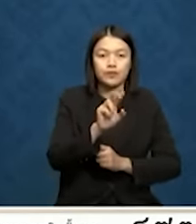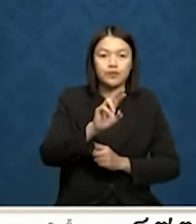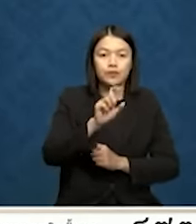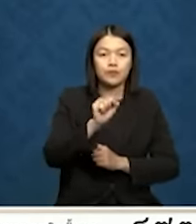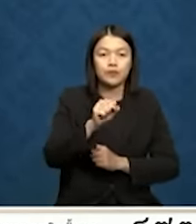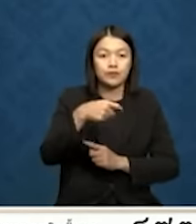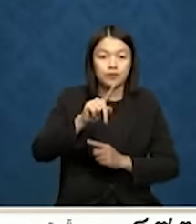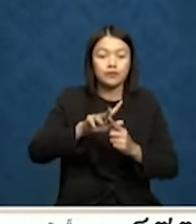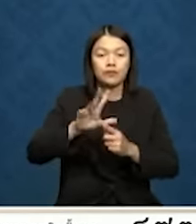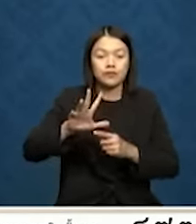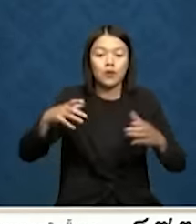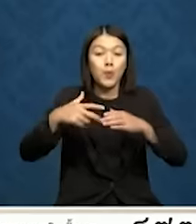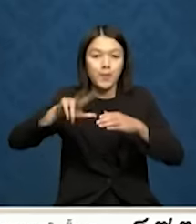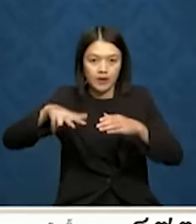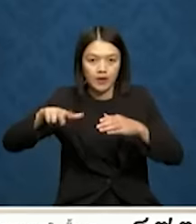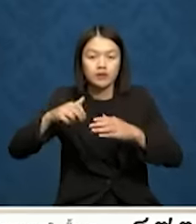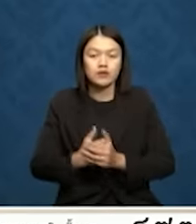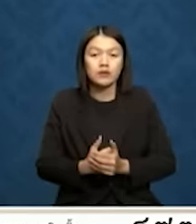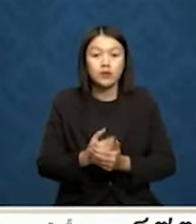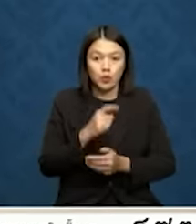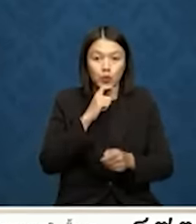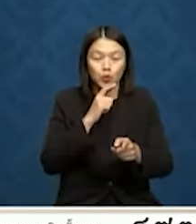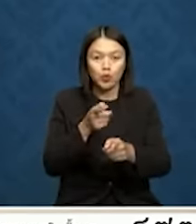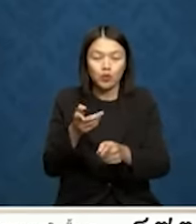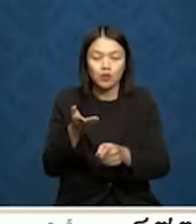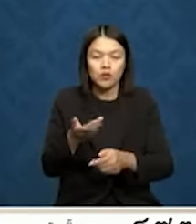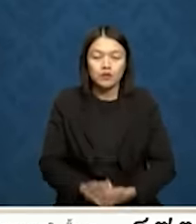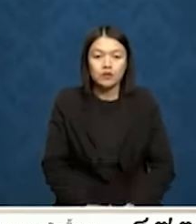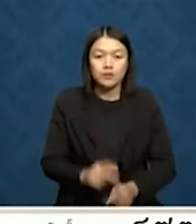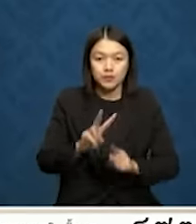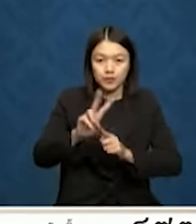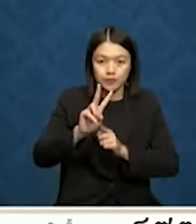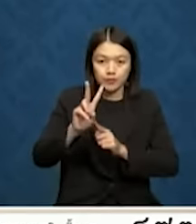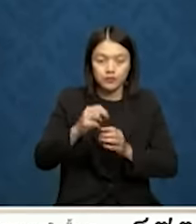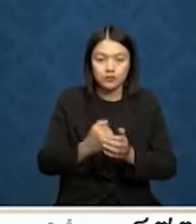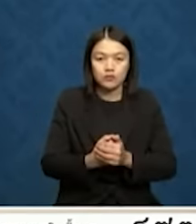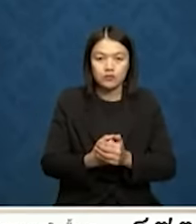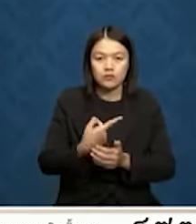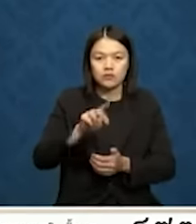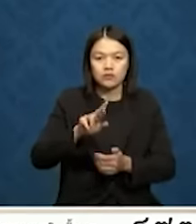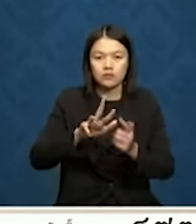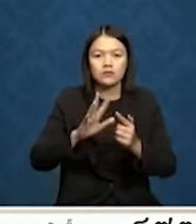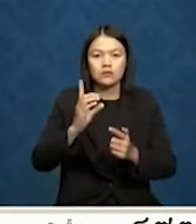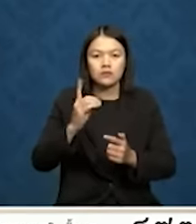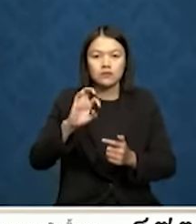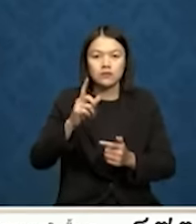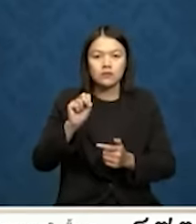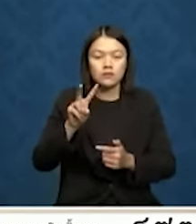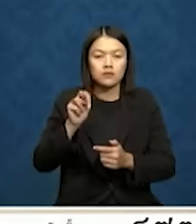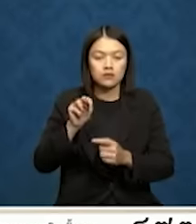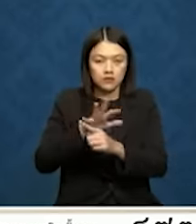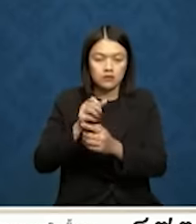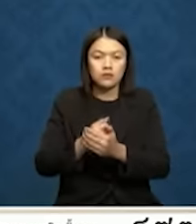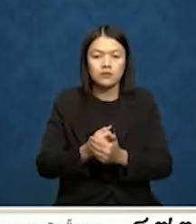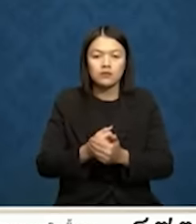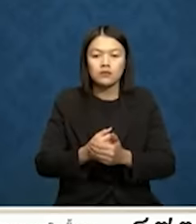ลือจากพรรคเพื่อไทยอยู่นะครับ2 คุณประดิษฐ์สังขจายจากพรร